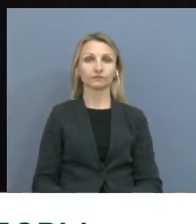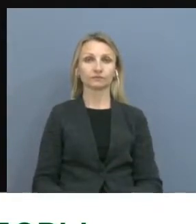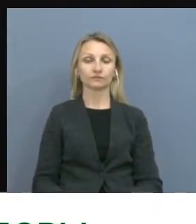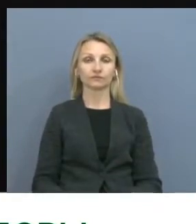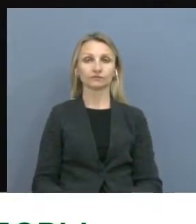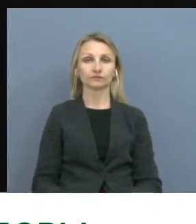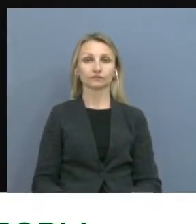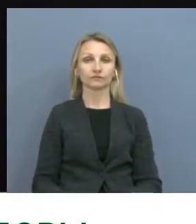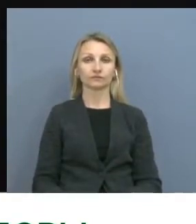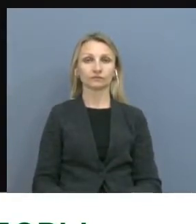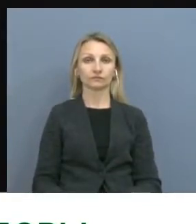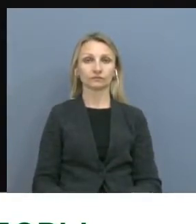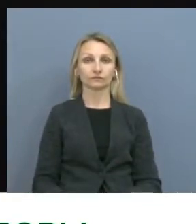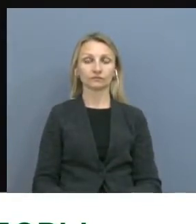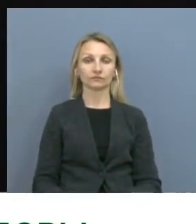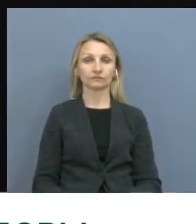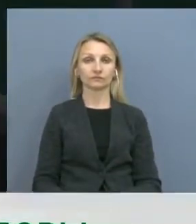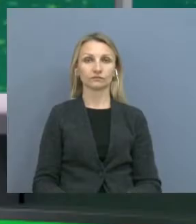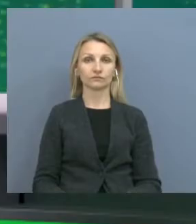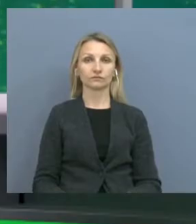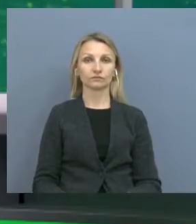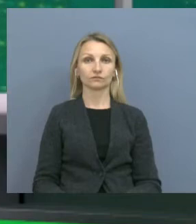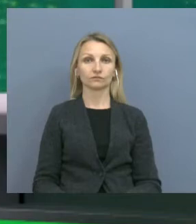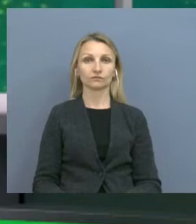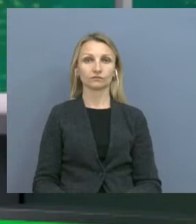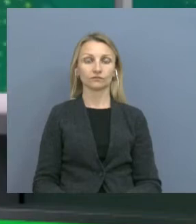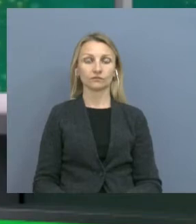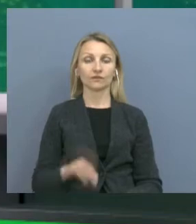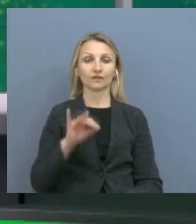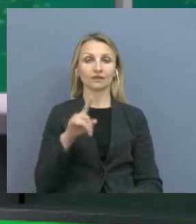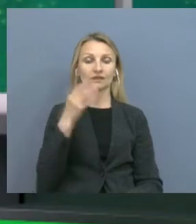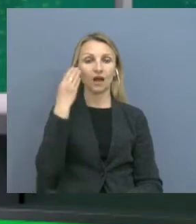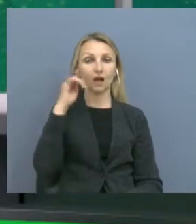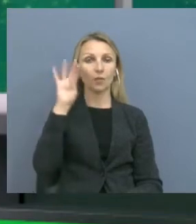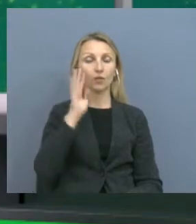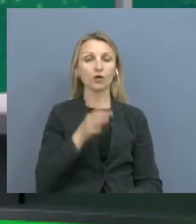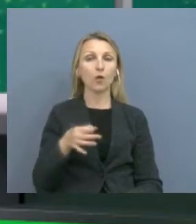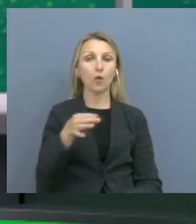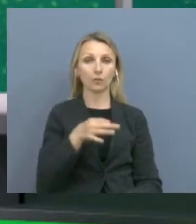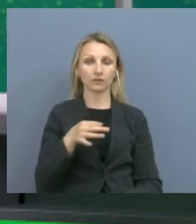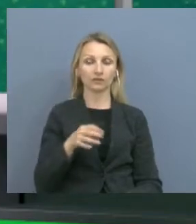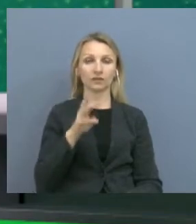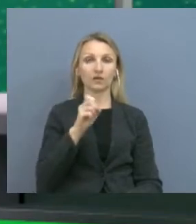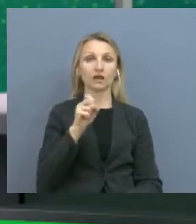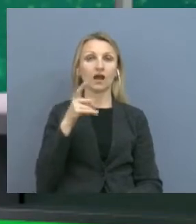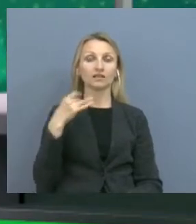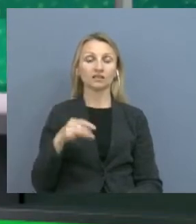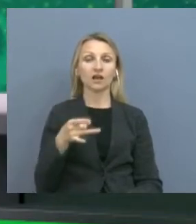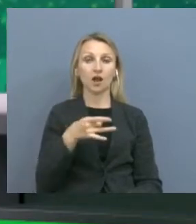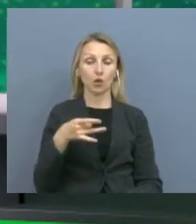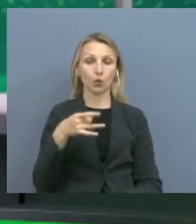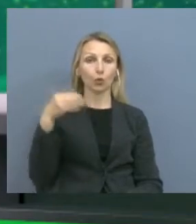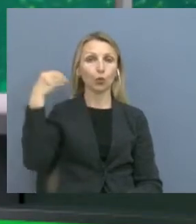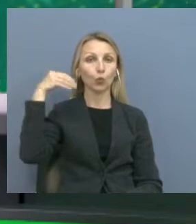Жахангир Мухамбетов, Кокше, Ахпарат. Из Акмолинской области жителям Актааральского района Туркестанской